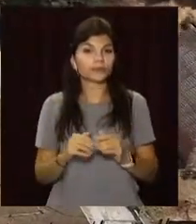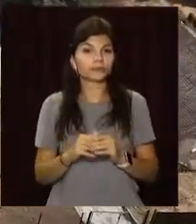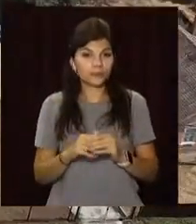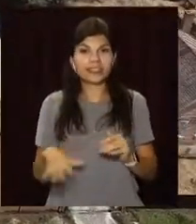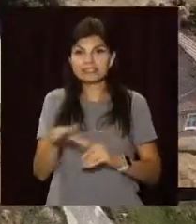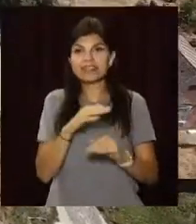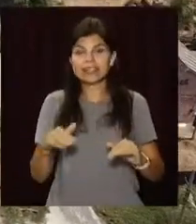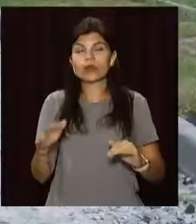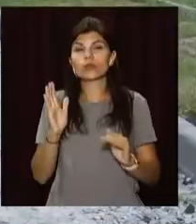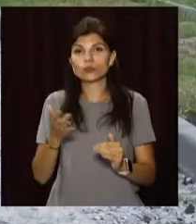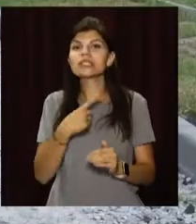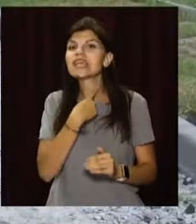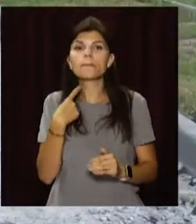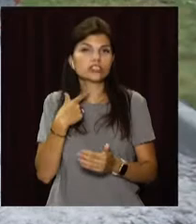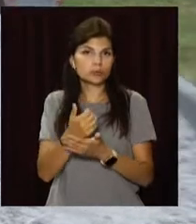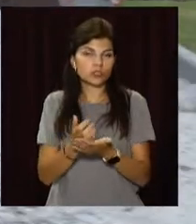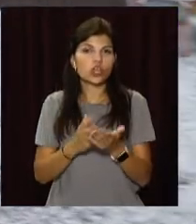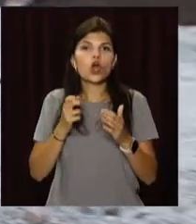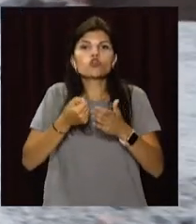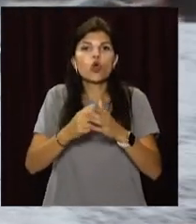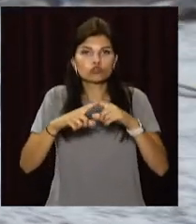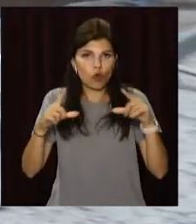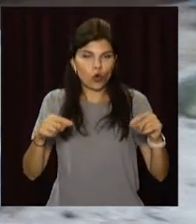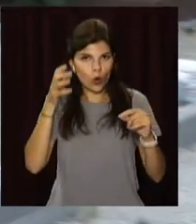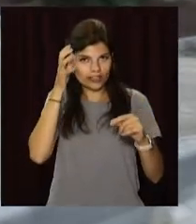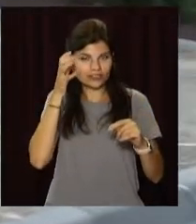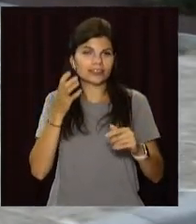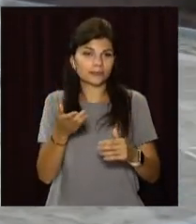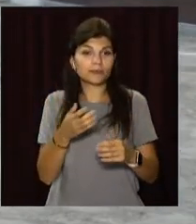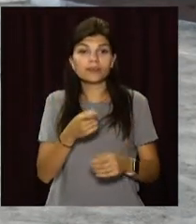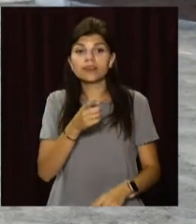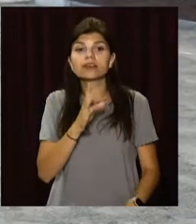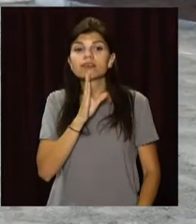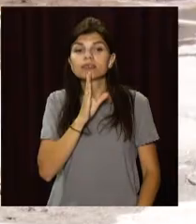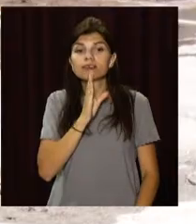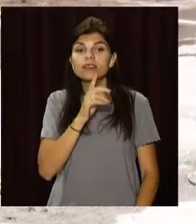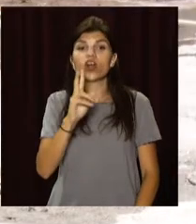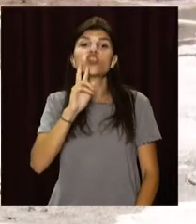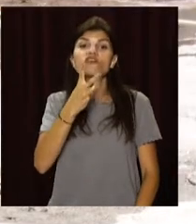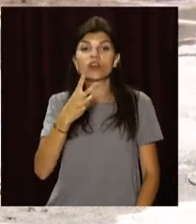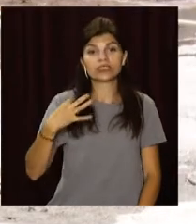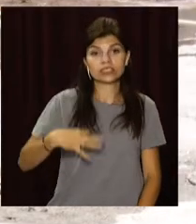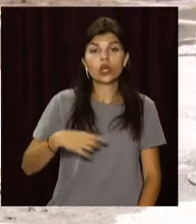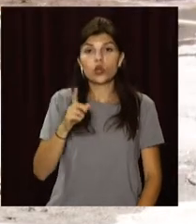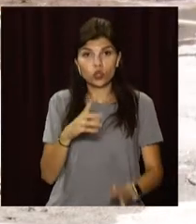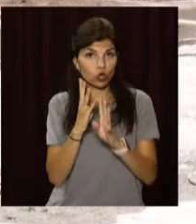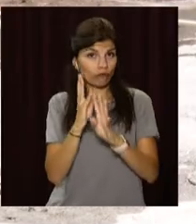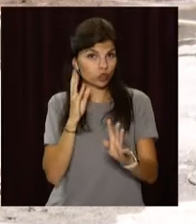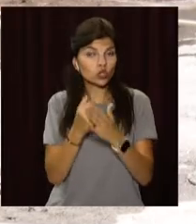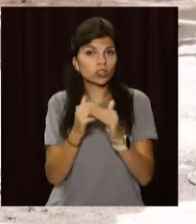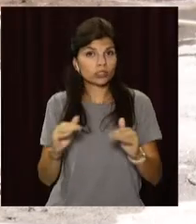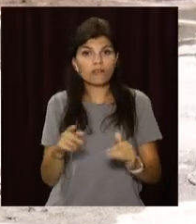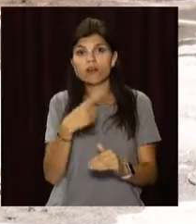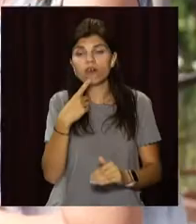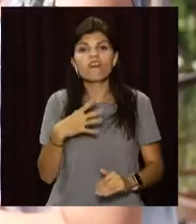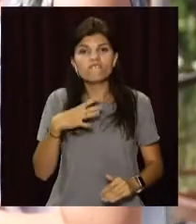І всі діти у нас будуть забезпечені дошкільною освітою. Дворічний син Любові Шевчук серед тих, хто нині у черзі до дитсадка. Каже,